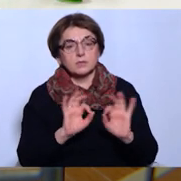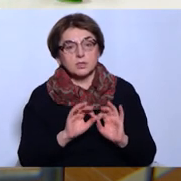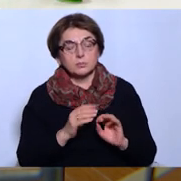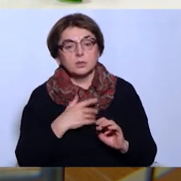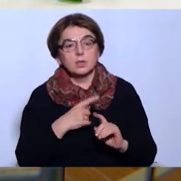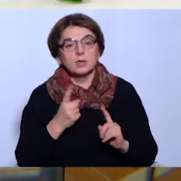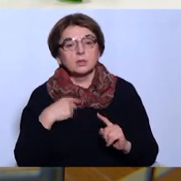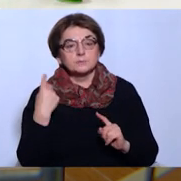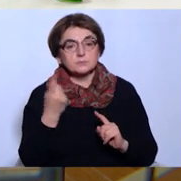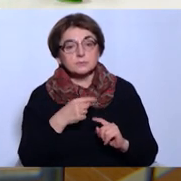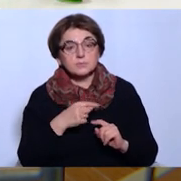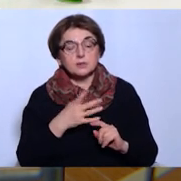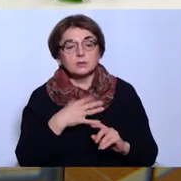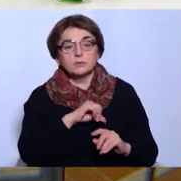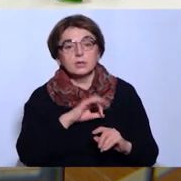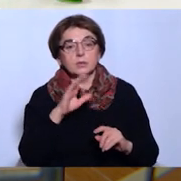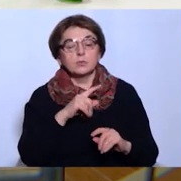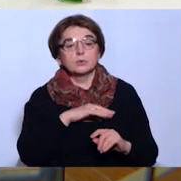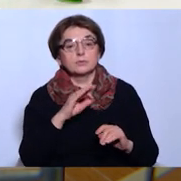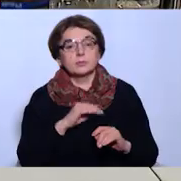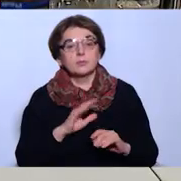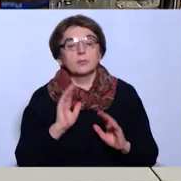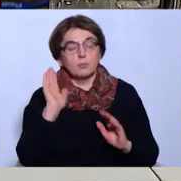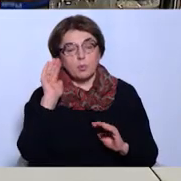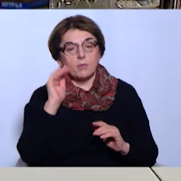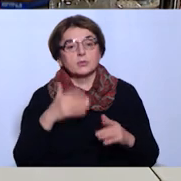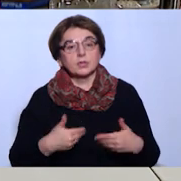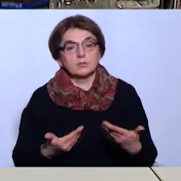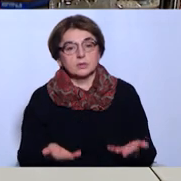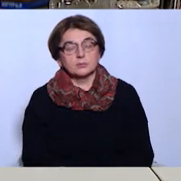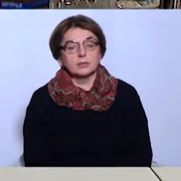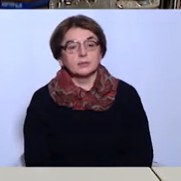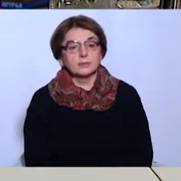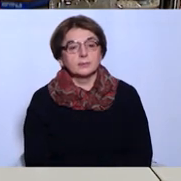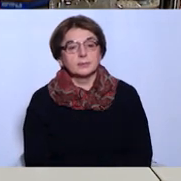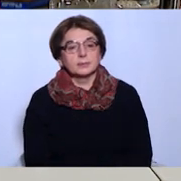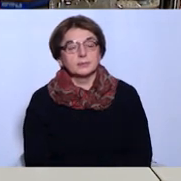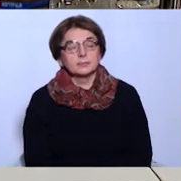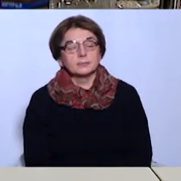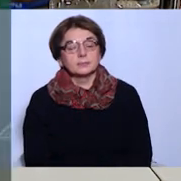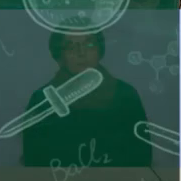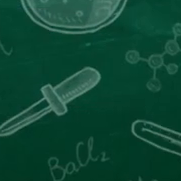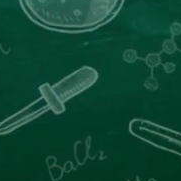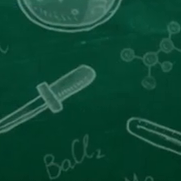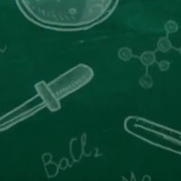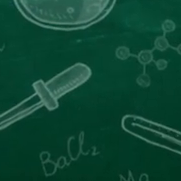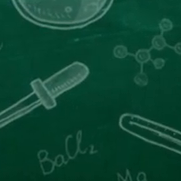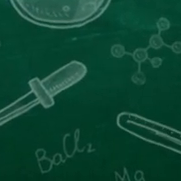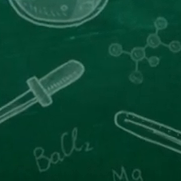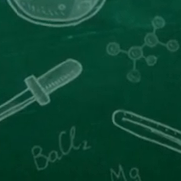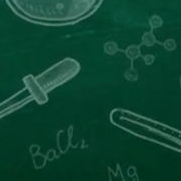და მიმოვიხილეთ გამოყენება ქიმიური თვისებები. მაშასე, მომავალ შეხვედრამდე.